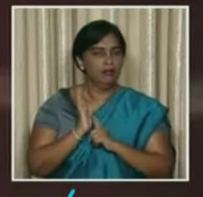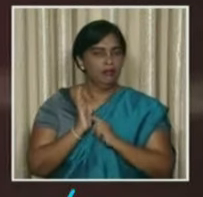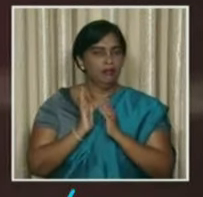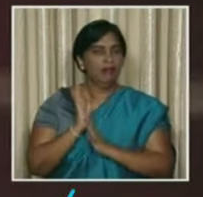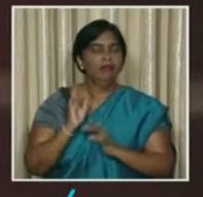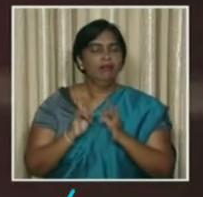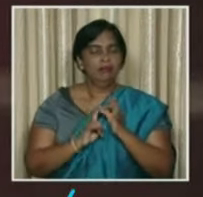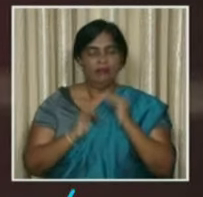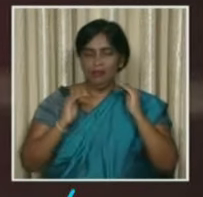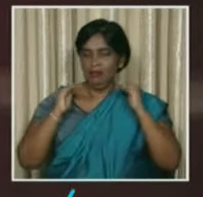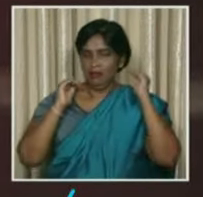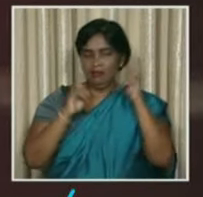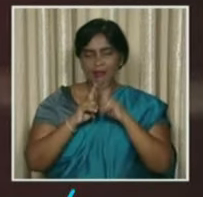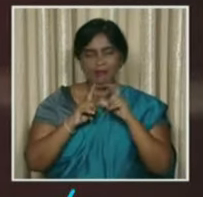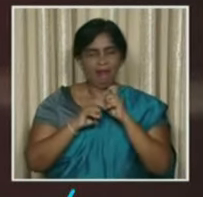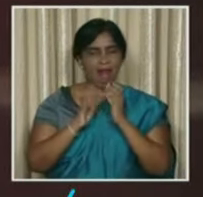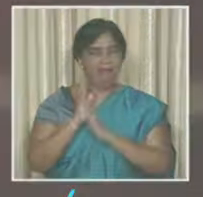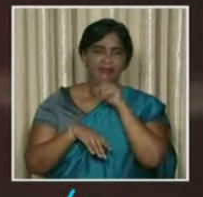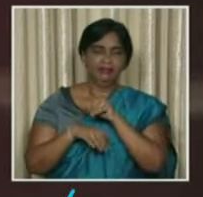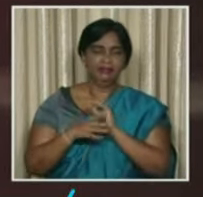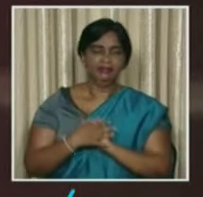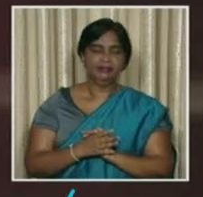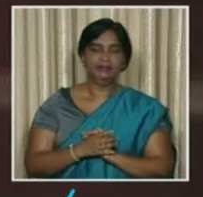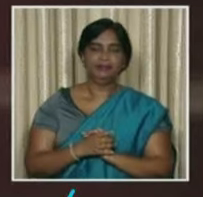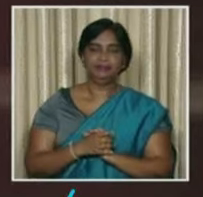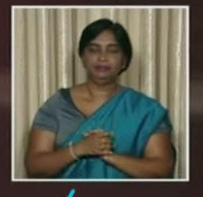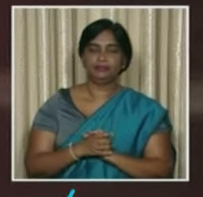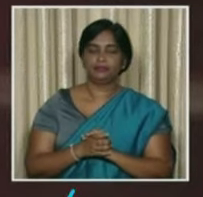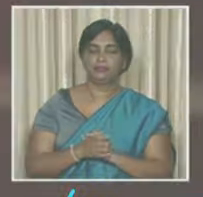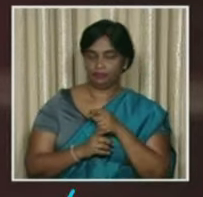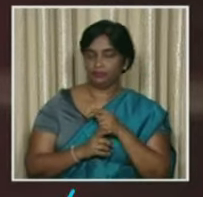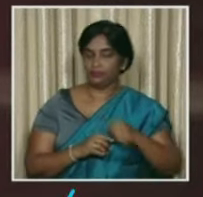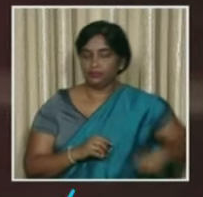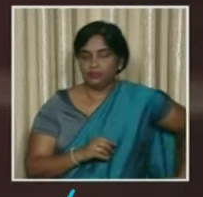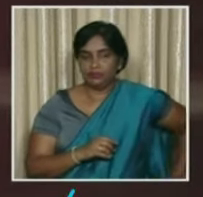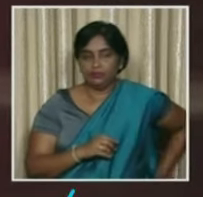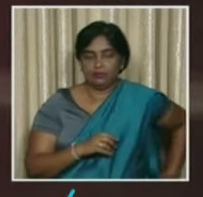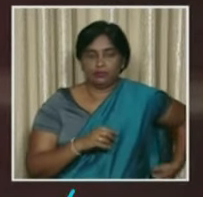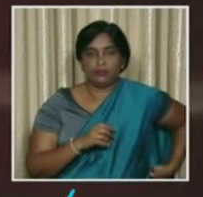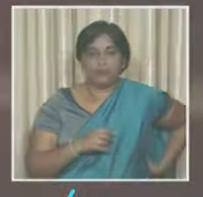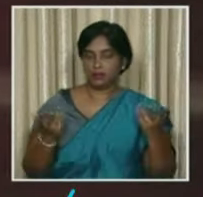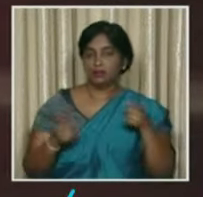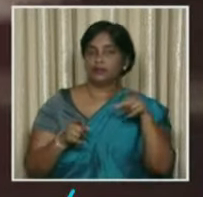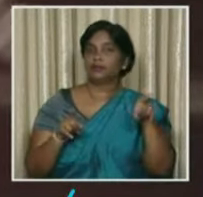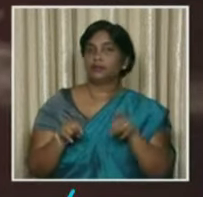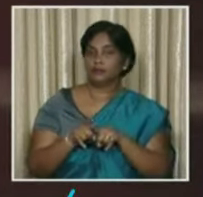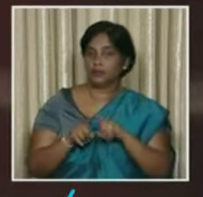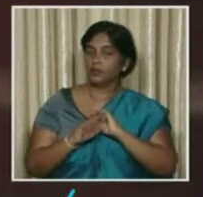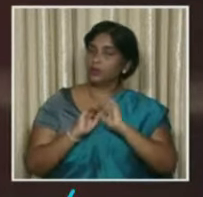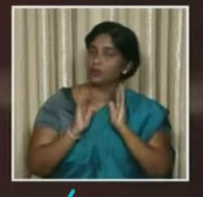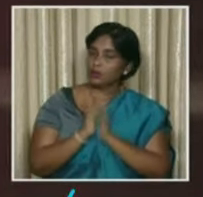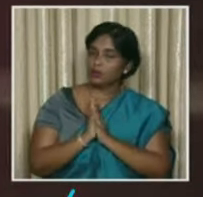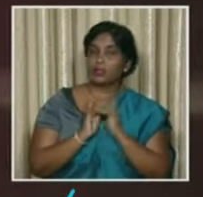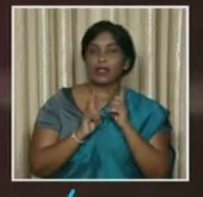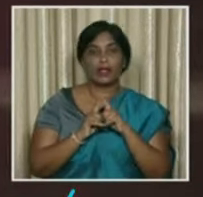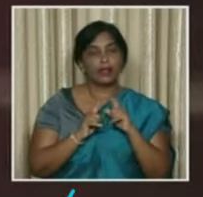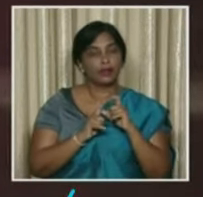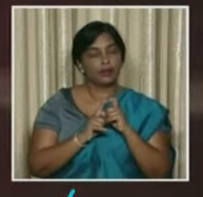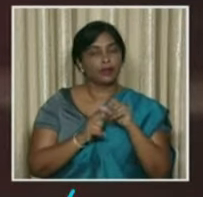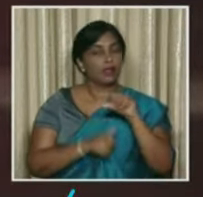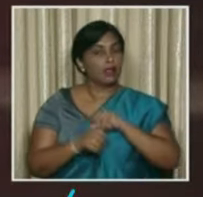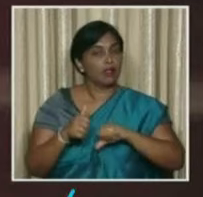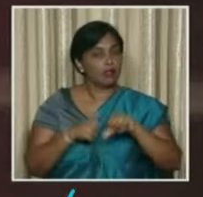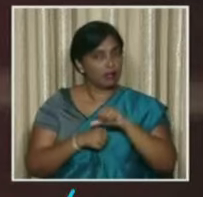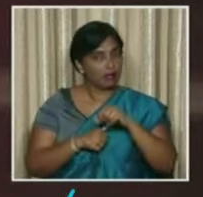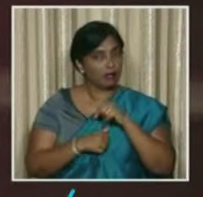මැතිතුමා උසස් අධ්‍යාපන මැතිවරයා විදිහට ඉන්න කාලේ ස්ටෑන්ඩඩ් ඇන් ඇක්‍රෙඩිටේෂන් බිල් එකක් හැදුවා. සියලු අධ්‍යාපන ආයතනවල ප්‍රතිතනය